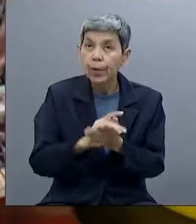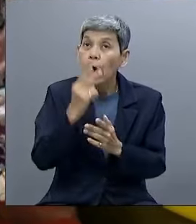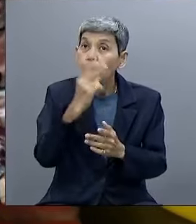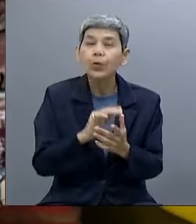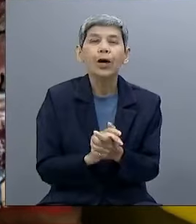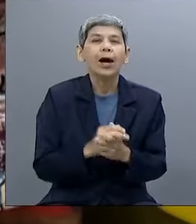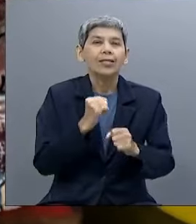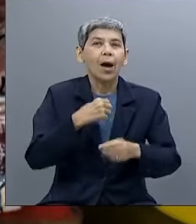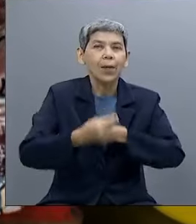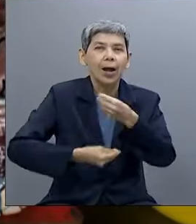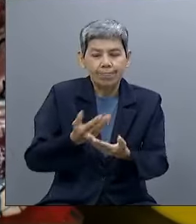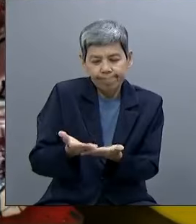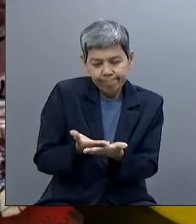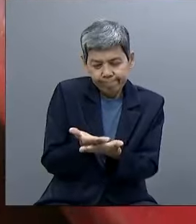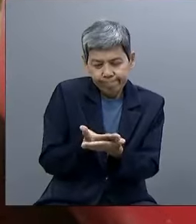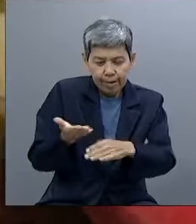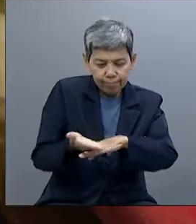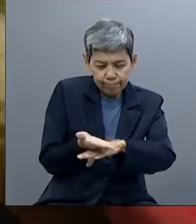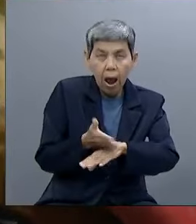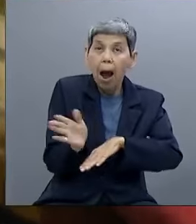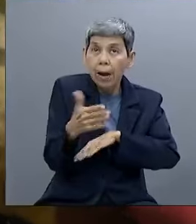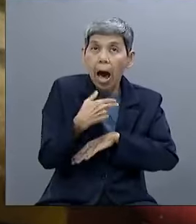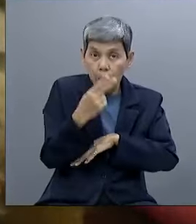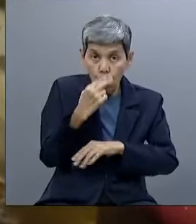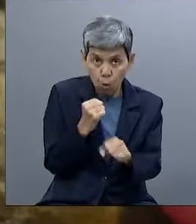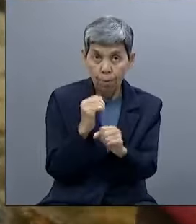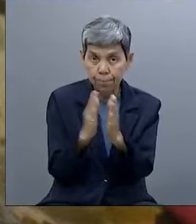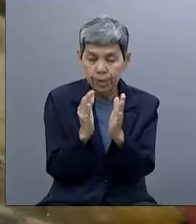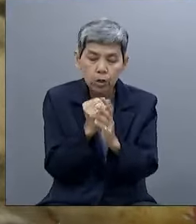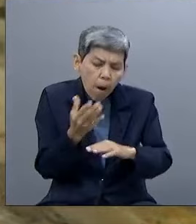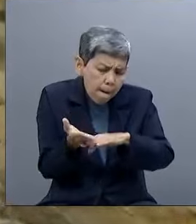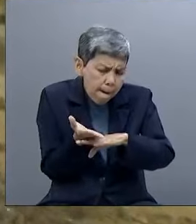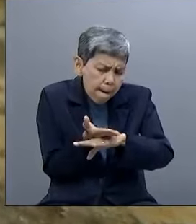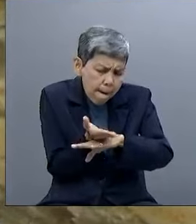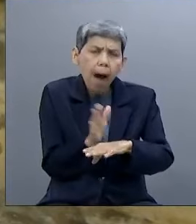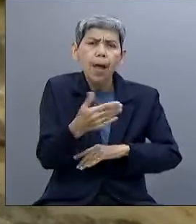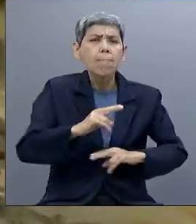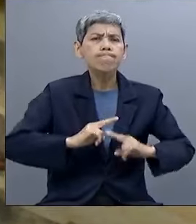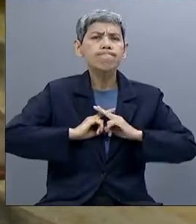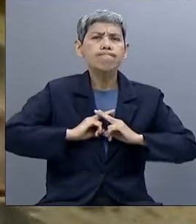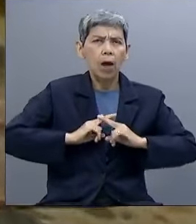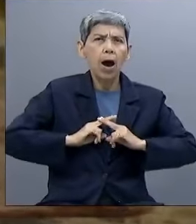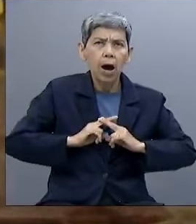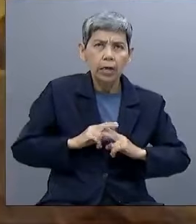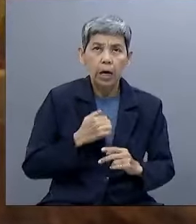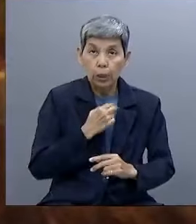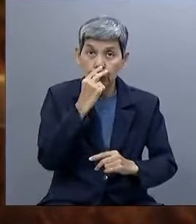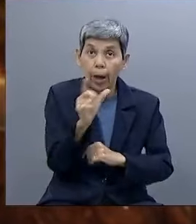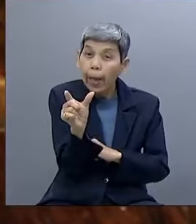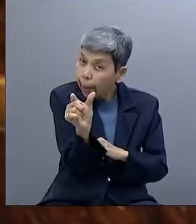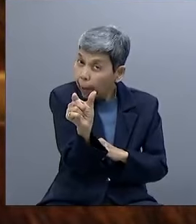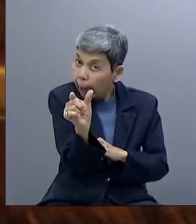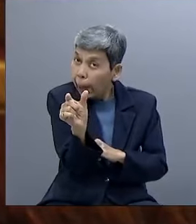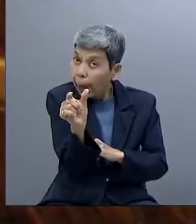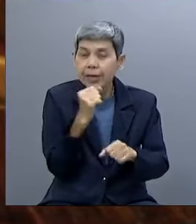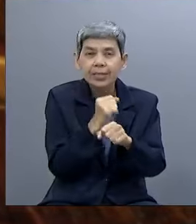รกิจแล่ปลากันสักหน่อยงานนี้ลูกทัวร์จะได้มีส่วนร่วมในการทดลองแล่ปลาด้วยตัวเองค่ะปลาข้างเหลืองตัวเล็กๆนี้ถู